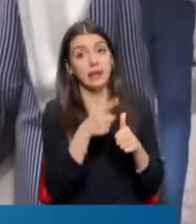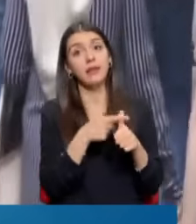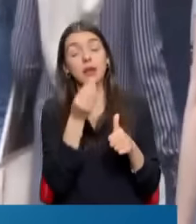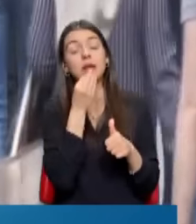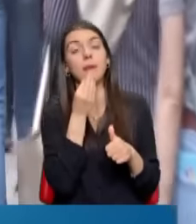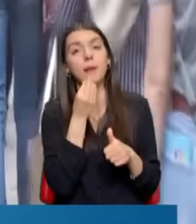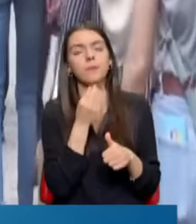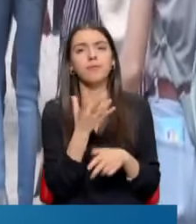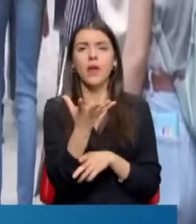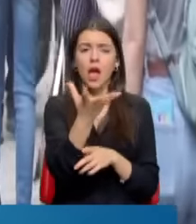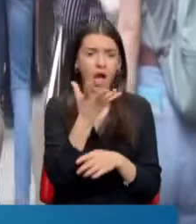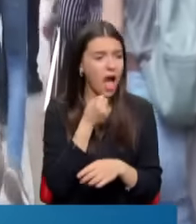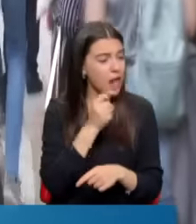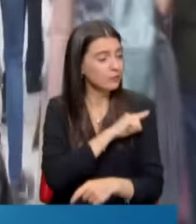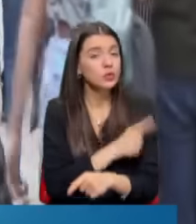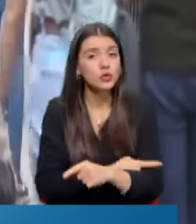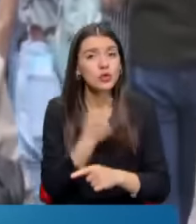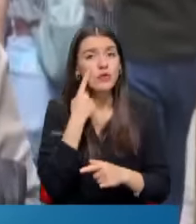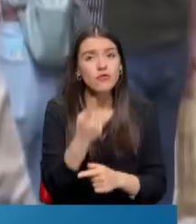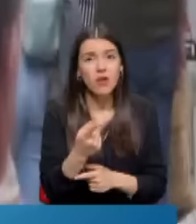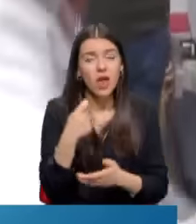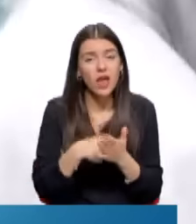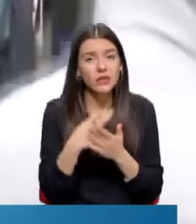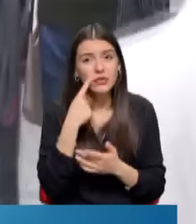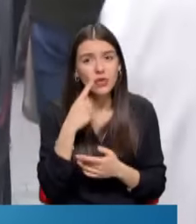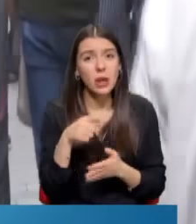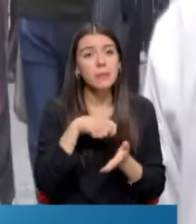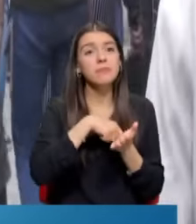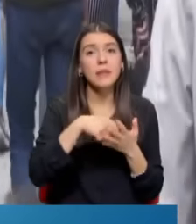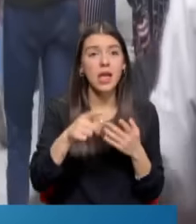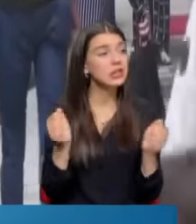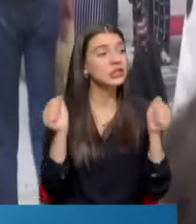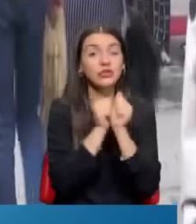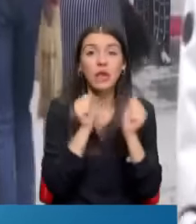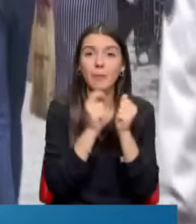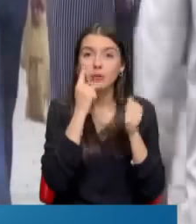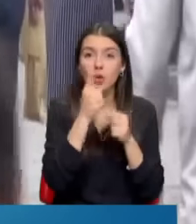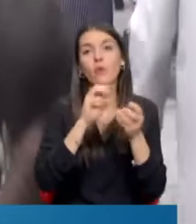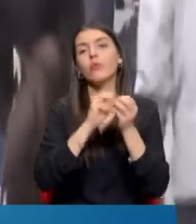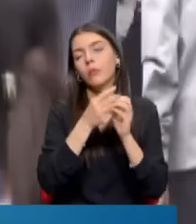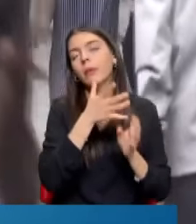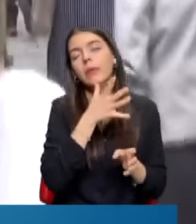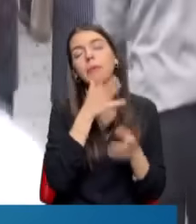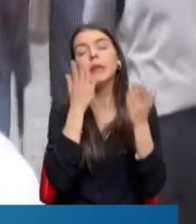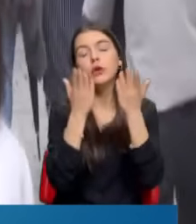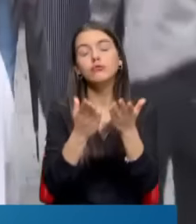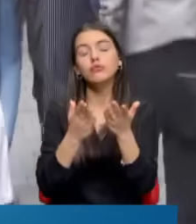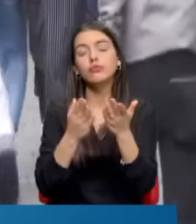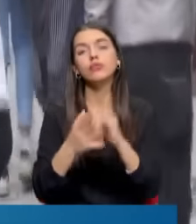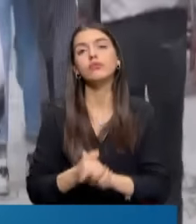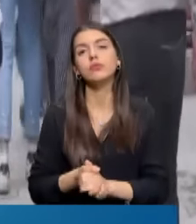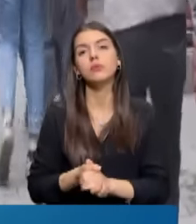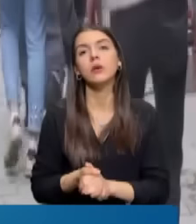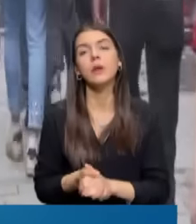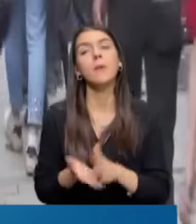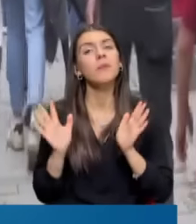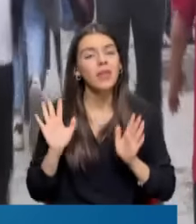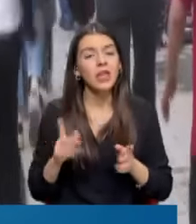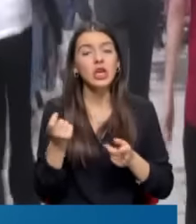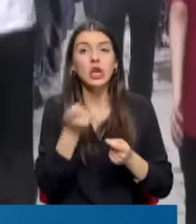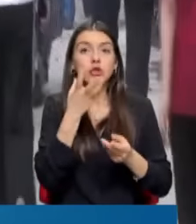Alım güçlerinin düşük olması, işte maaşların çarpanlarından kaynaklı sorunları biliyorsunuz. Yani işler